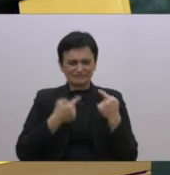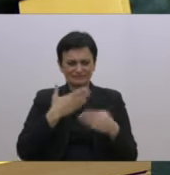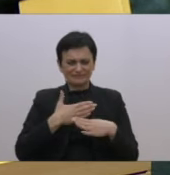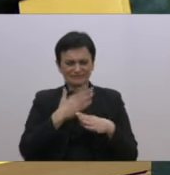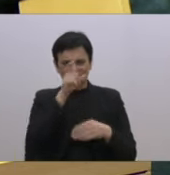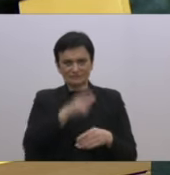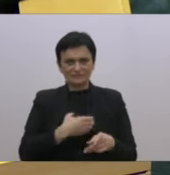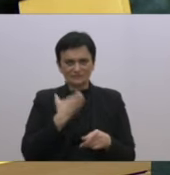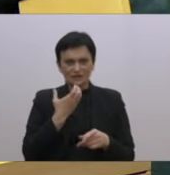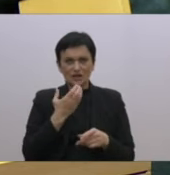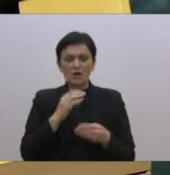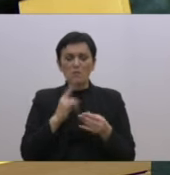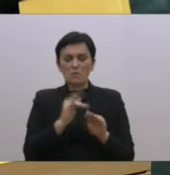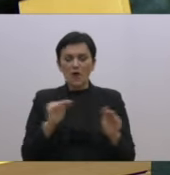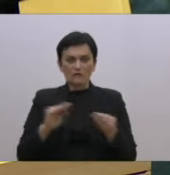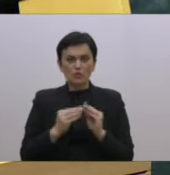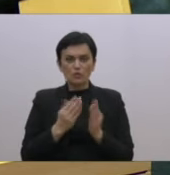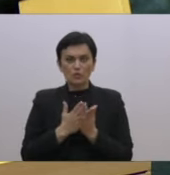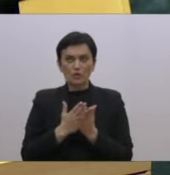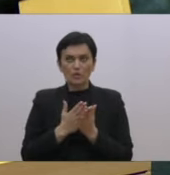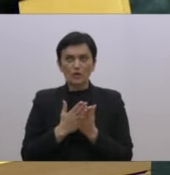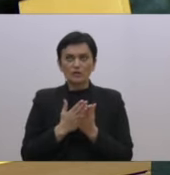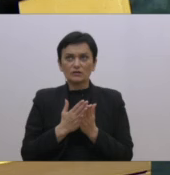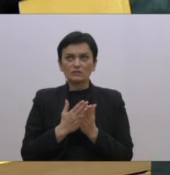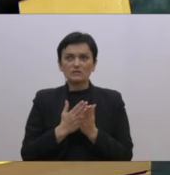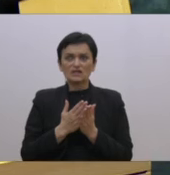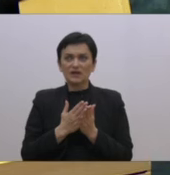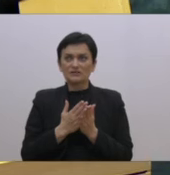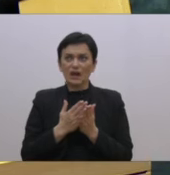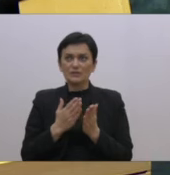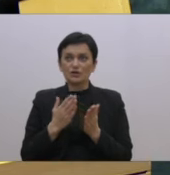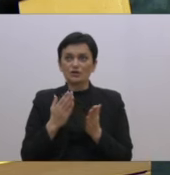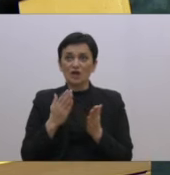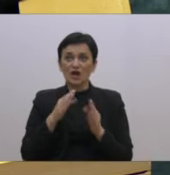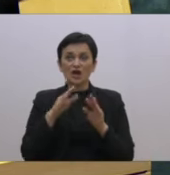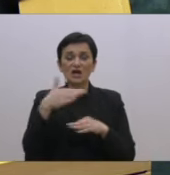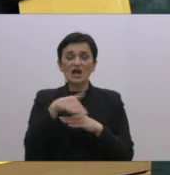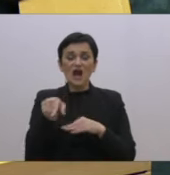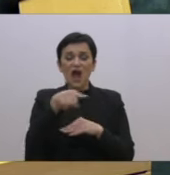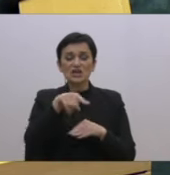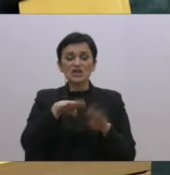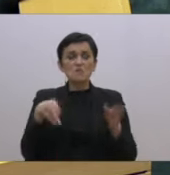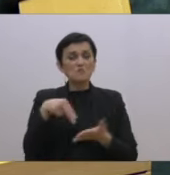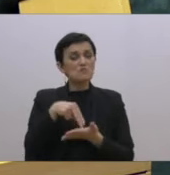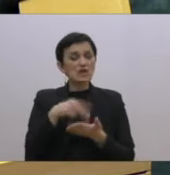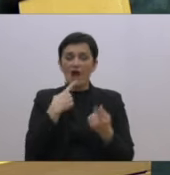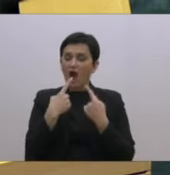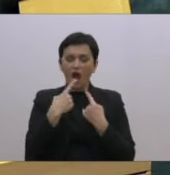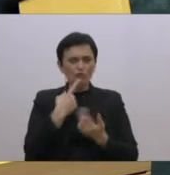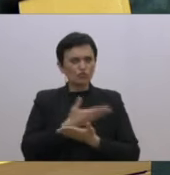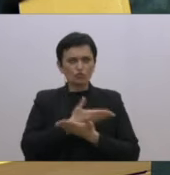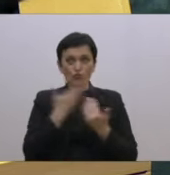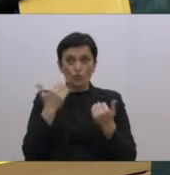ბავშვების პრობლემა გვაქვს. არ უსაუბრიათ ამაზე. გარეთ ტრიბუნასთან არ უსაუბრიათ, მარიამ. არ